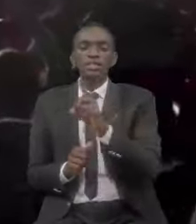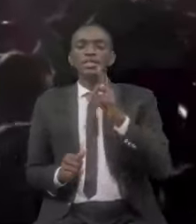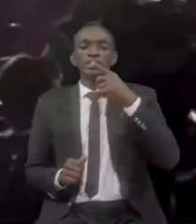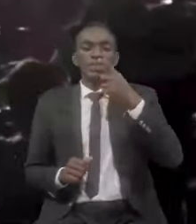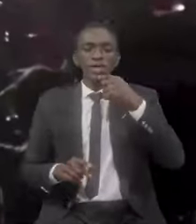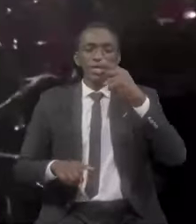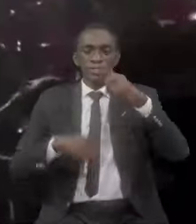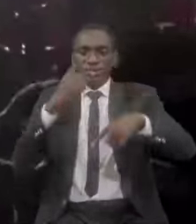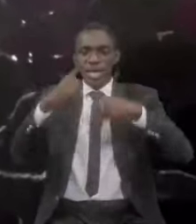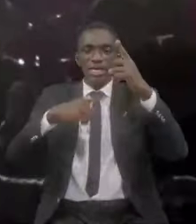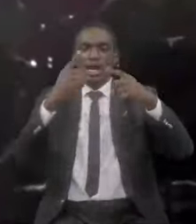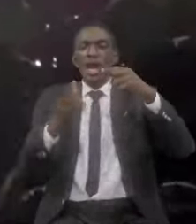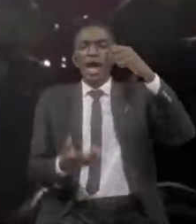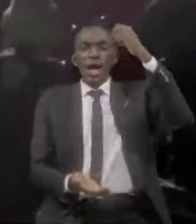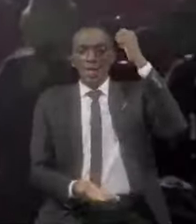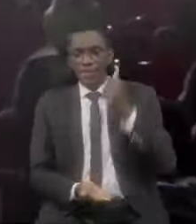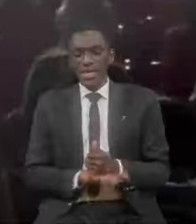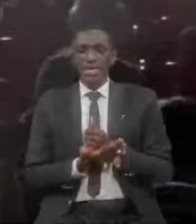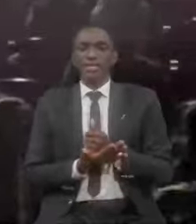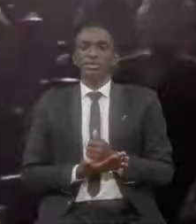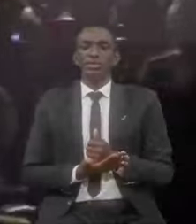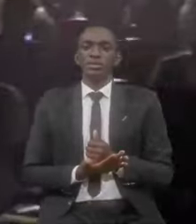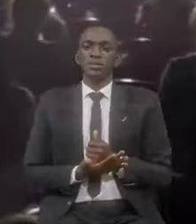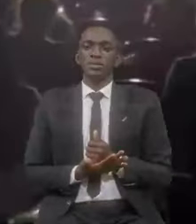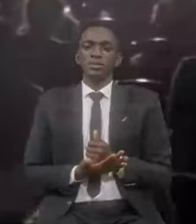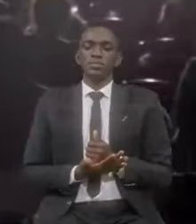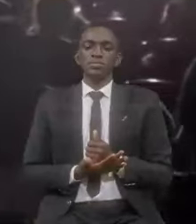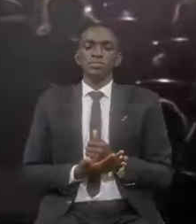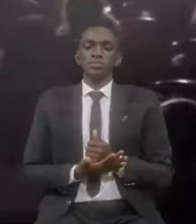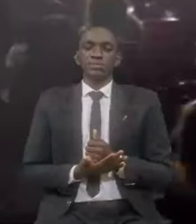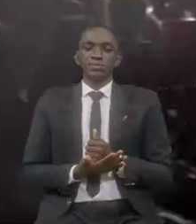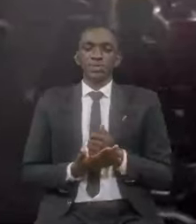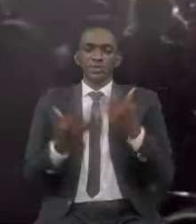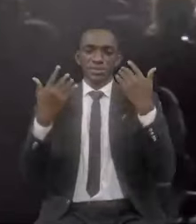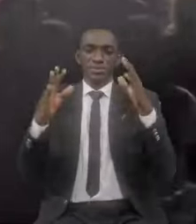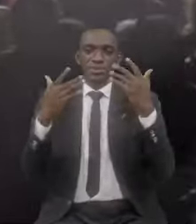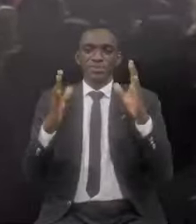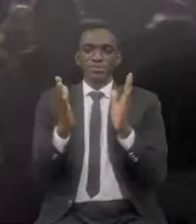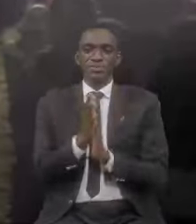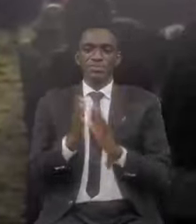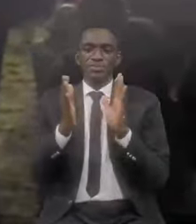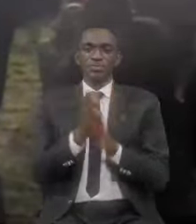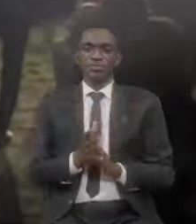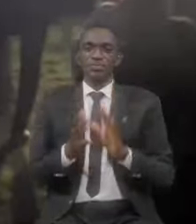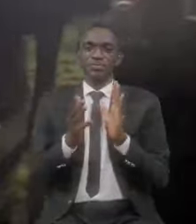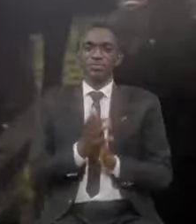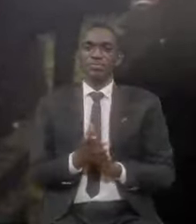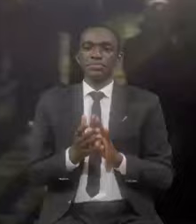tout le monde dise Amen. Faites un banc pour le Seigneur.